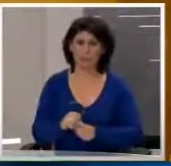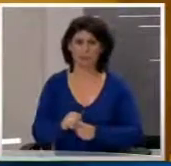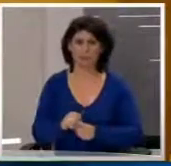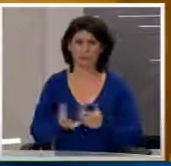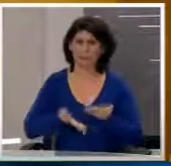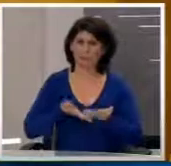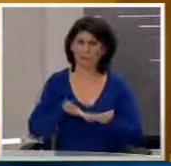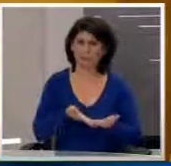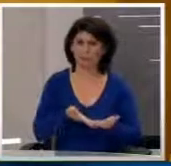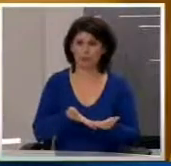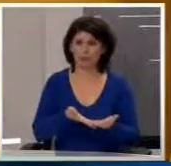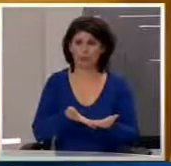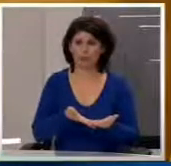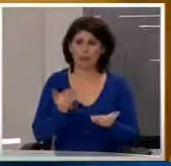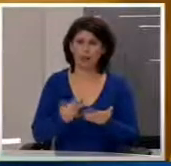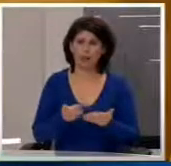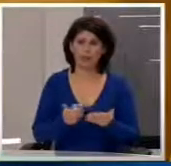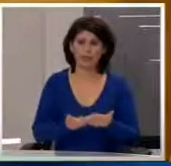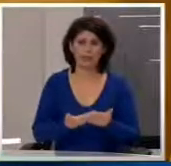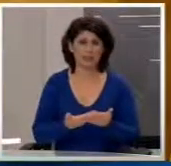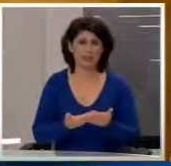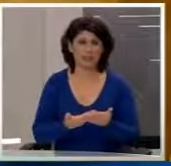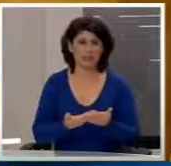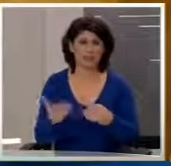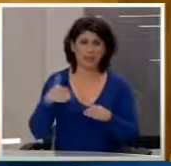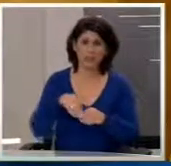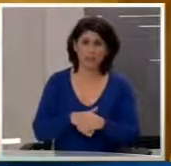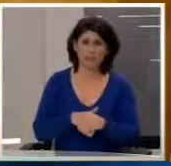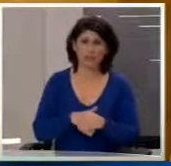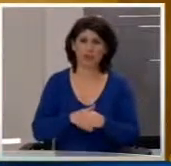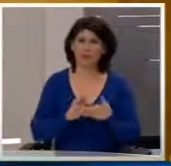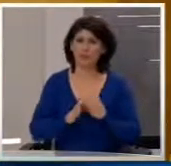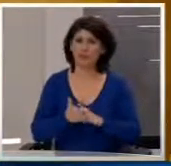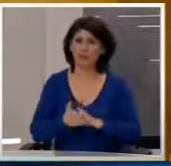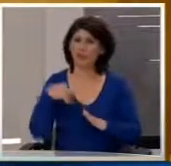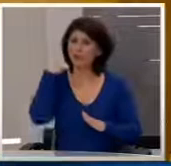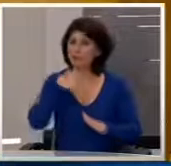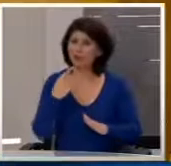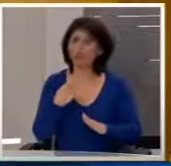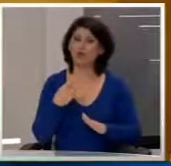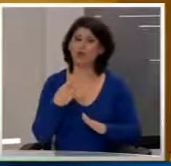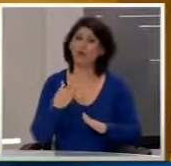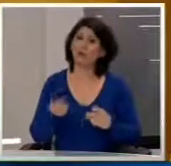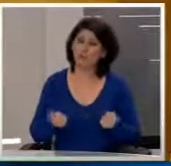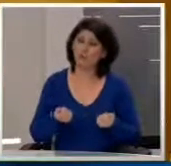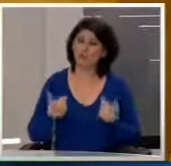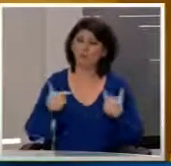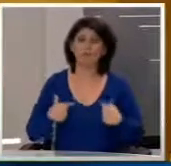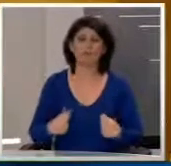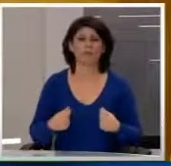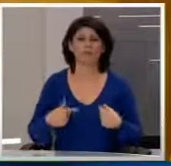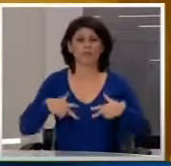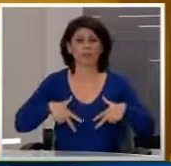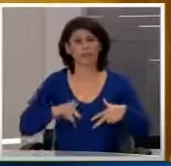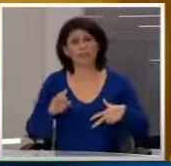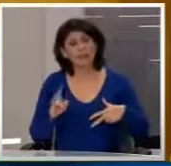εισφέρει αποδεικτικά στοιχεία για τη συμμετοχή στις πράξεις αυτές προσώπων που διατελούν ή διατέλεσαν μέλη κυβέρνησης